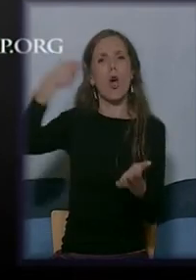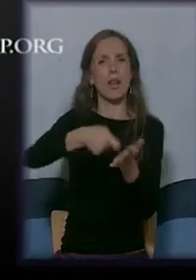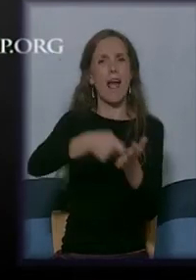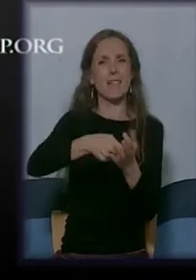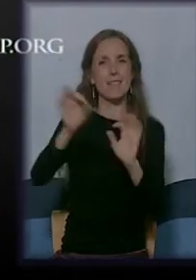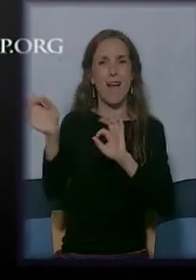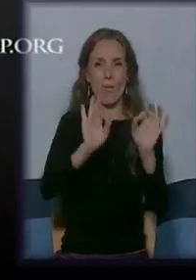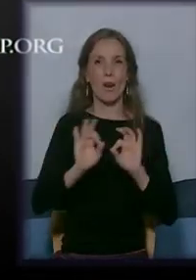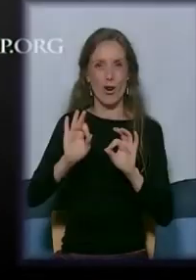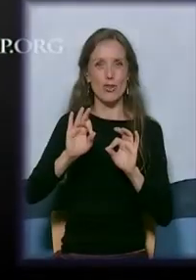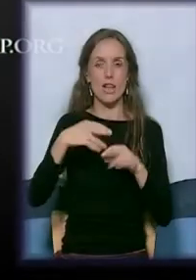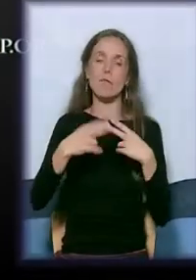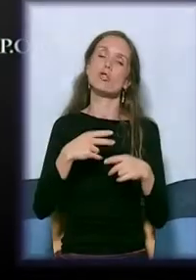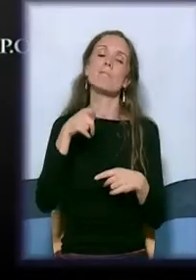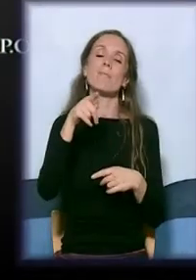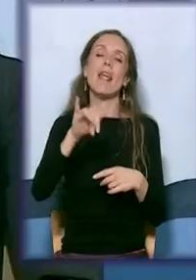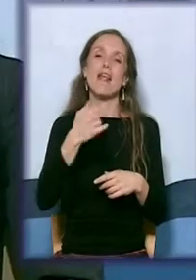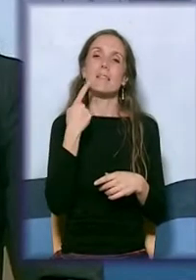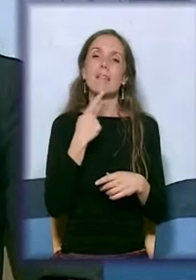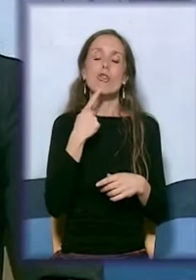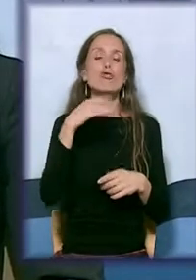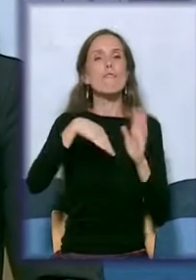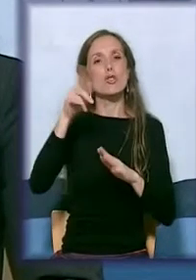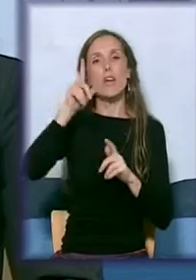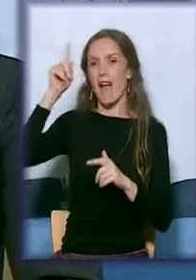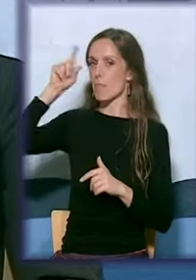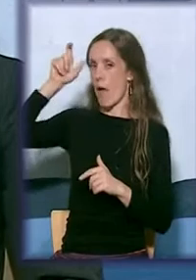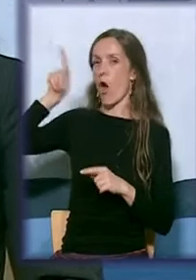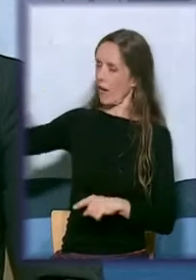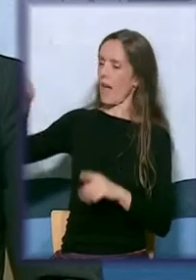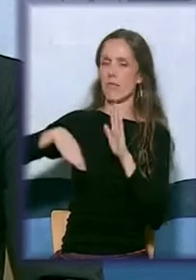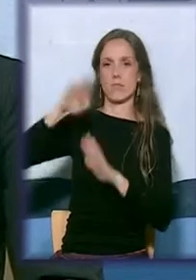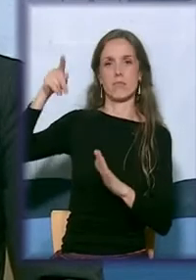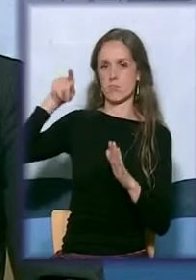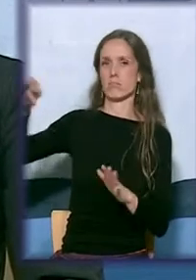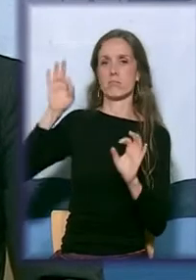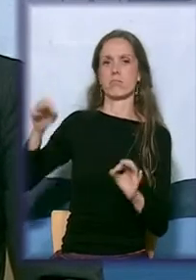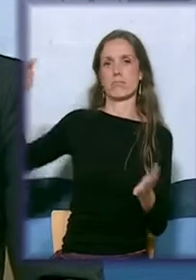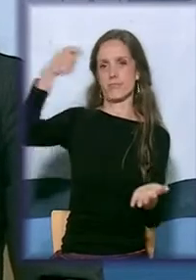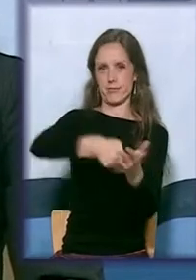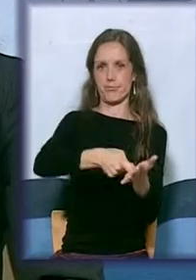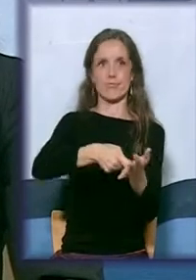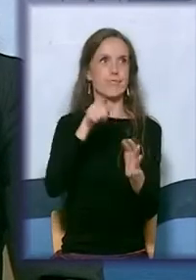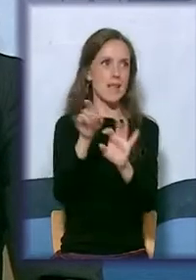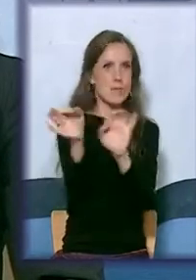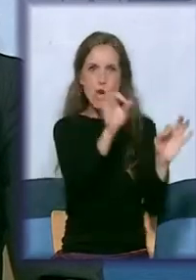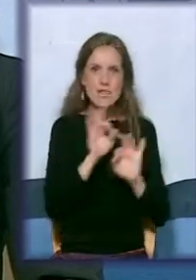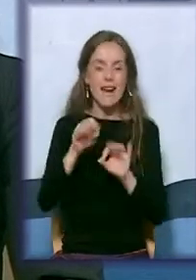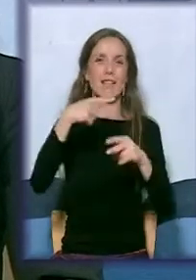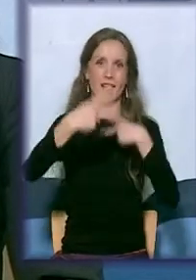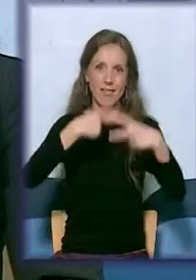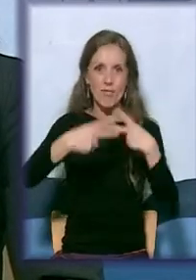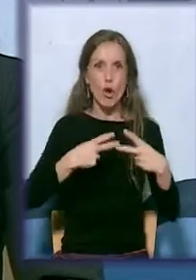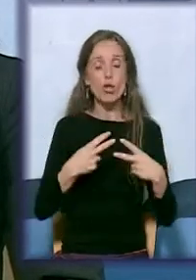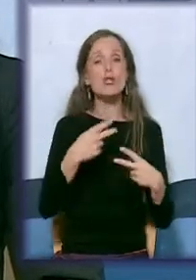grada Beograda, koja je negde podržala upravo da izgleda dvorište ovako kako danas izgleda. Pa i lepi ste i